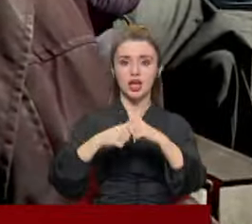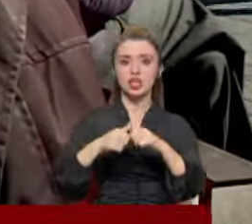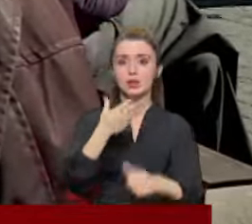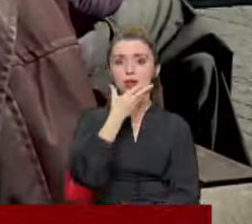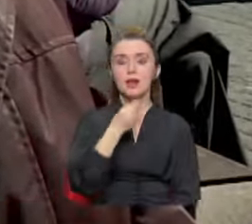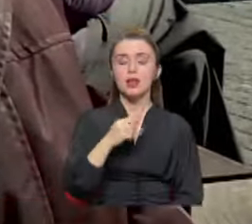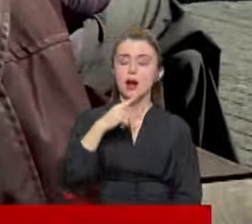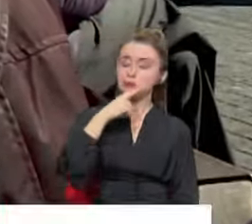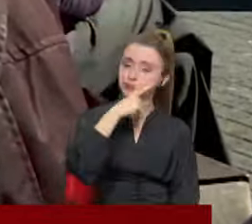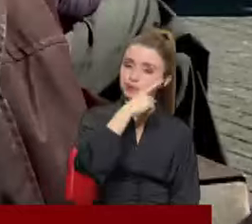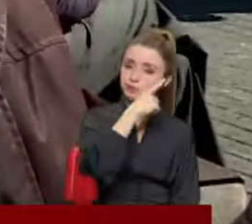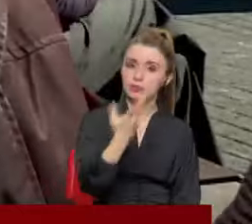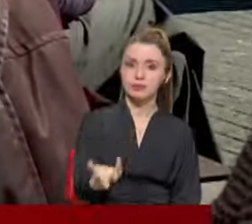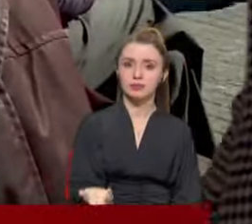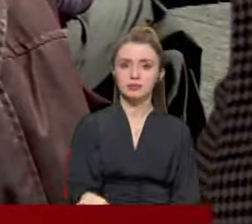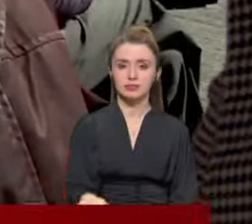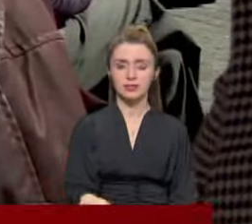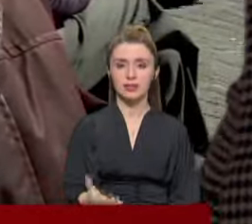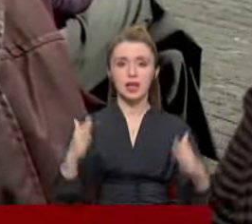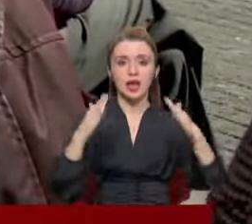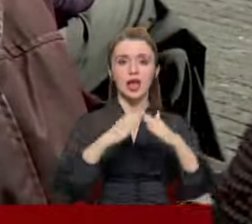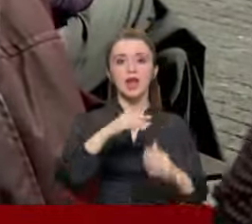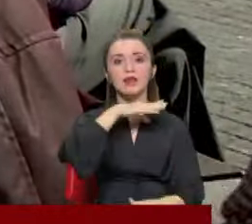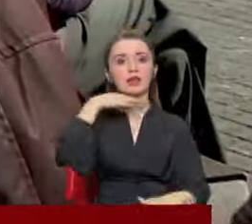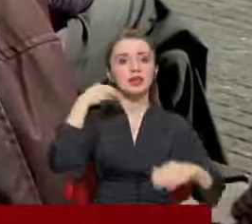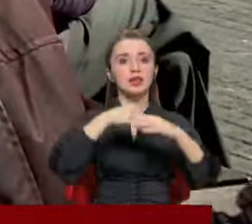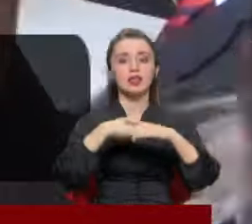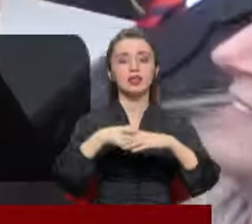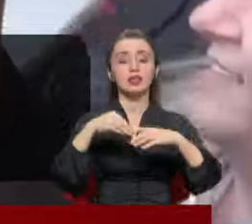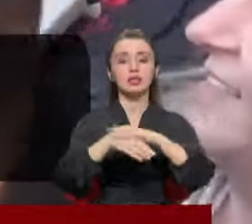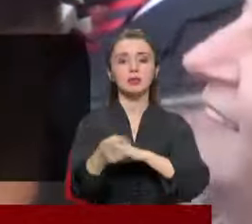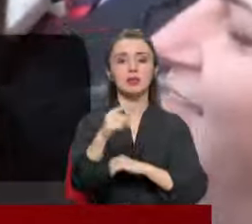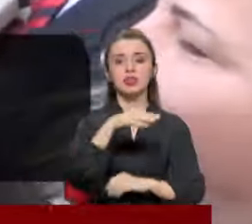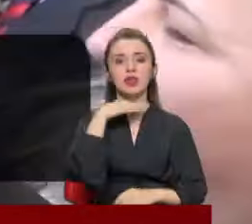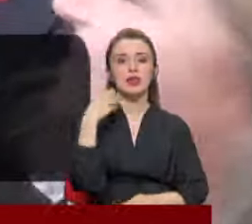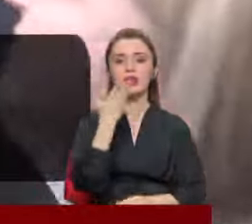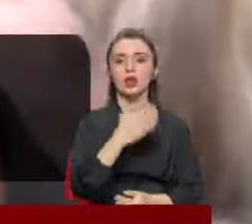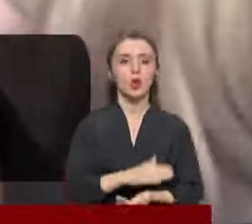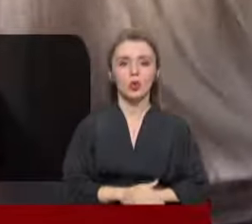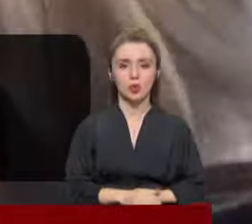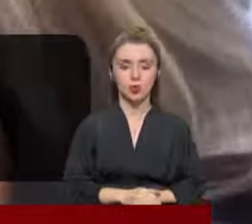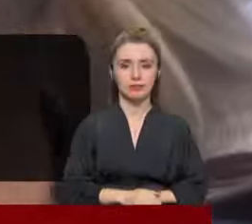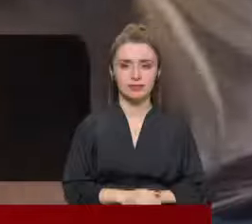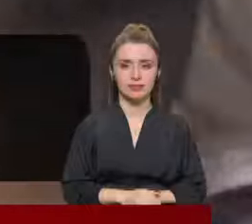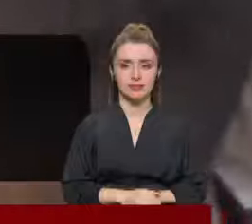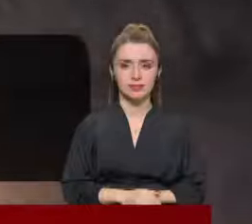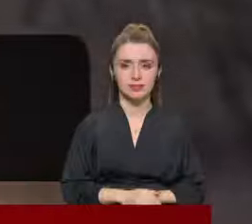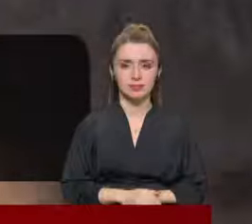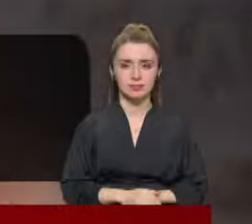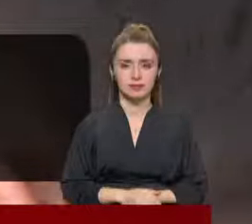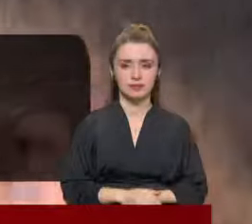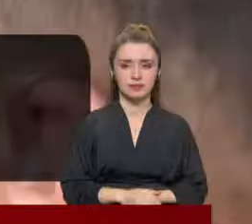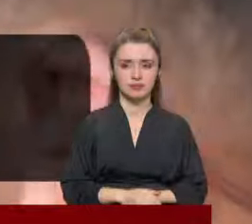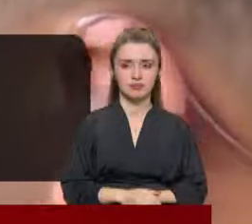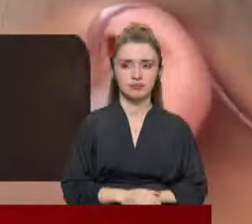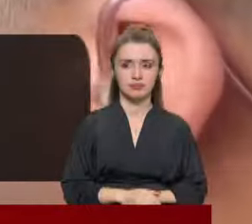yine de çok zor geçiniyoruz yani. Evimize kıymadan başka et girmiyor bizim. Biraz şöyle her şey uygun olmasını istiyorum. İnşallah. İnşallah.